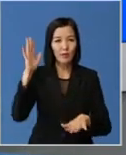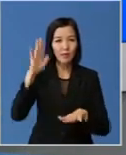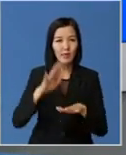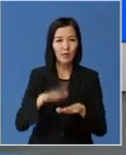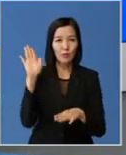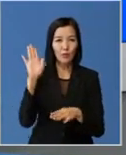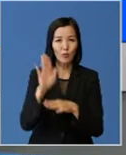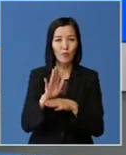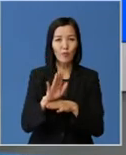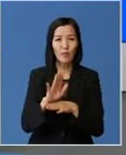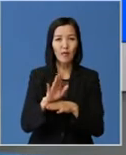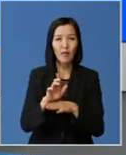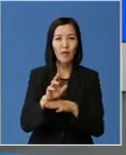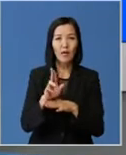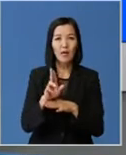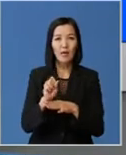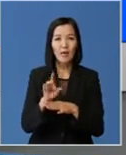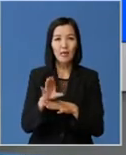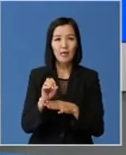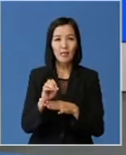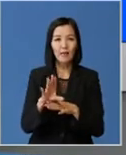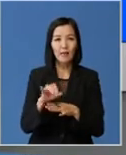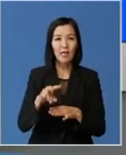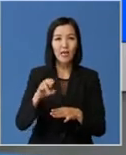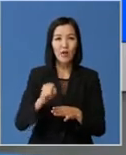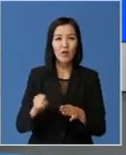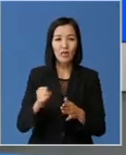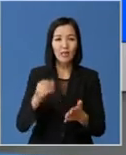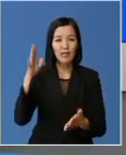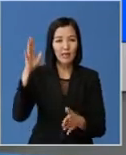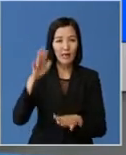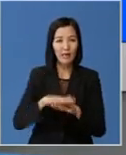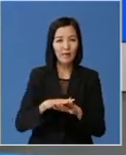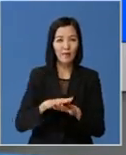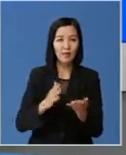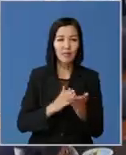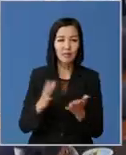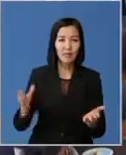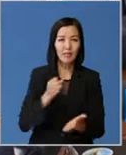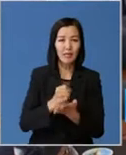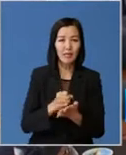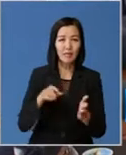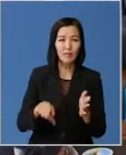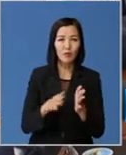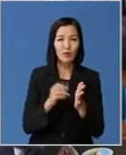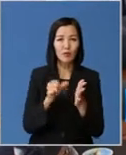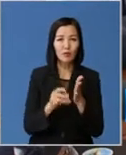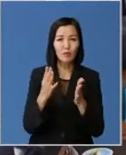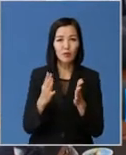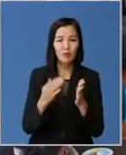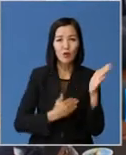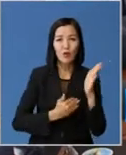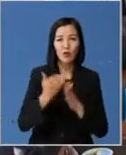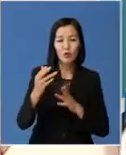өкімімен Бағдат Әбілмәжінұлы Қарасаев Іле ауданының әкімі қызметіне тағайындалды. Ол 1964 жылы туған, қос жоғары білімі